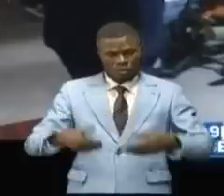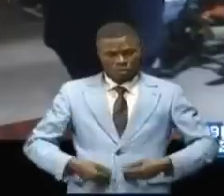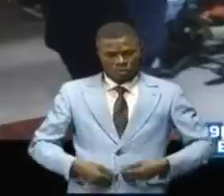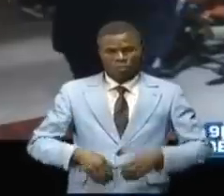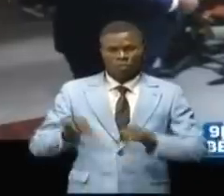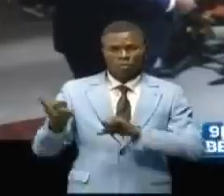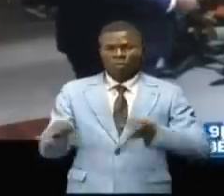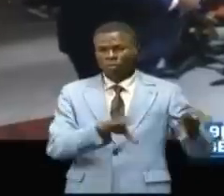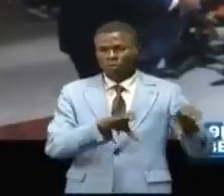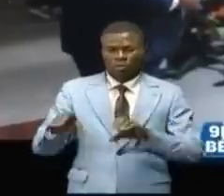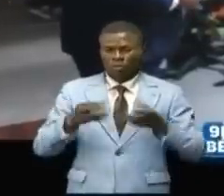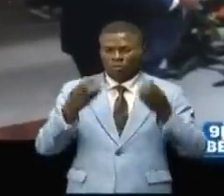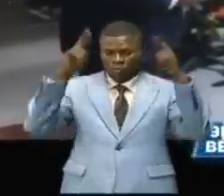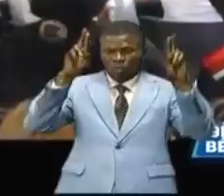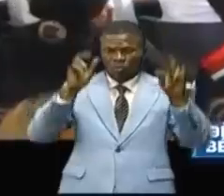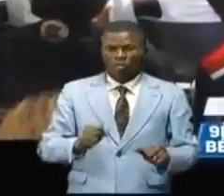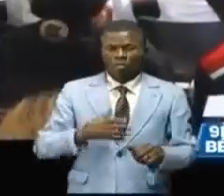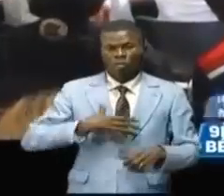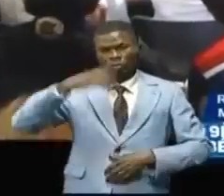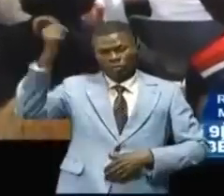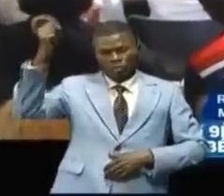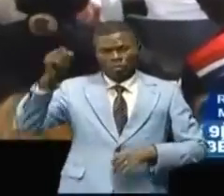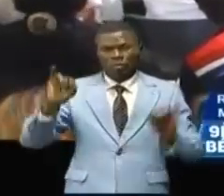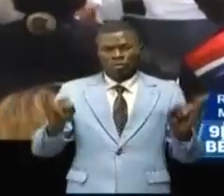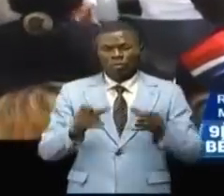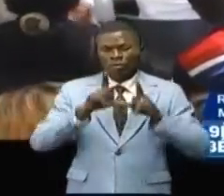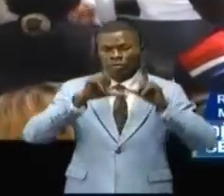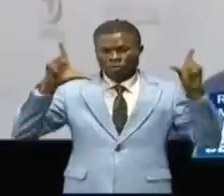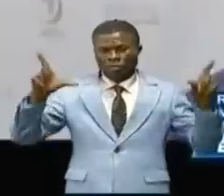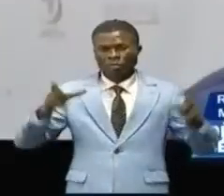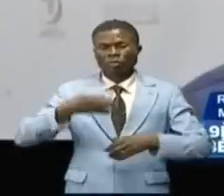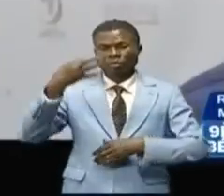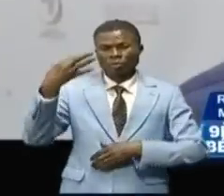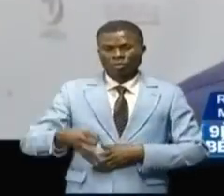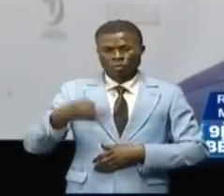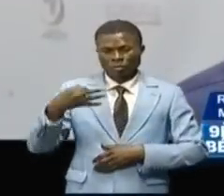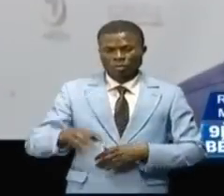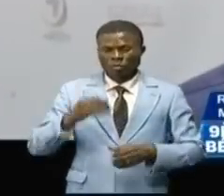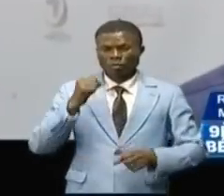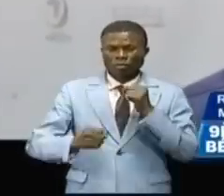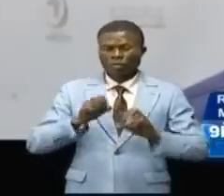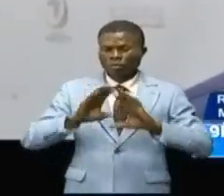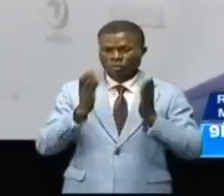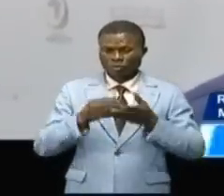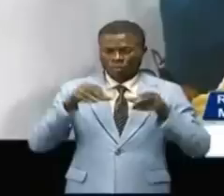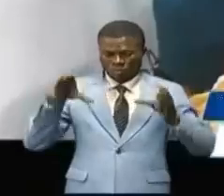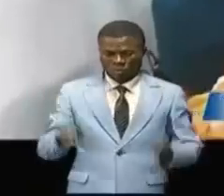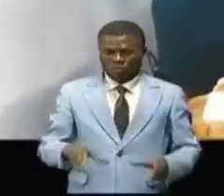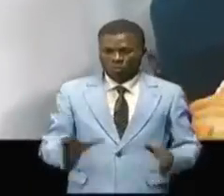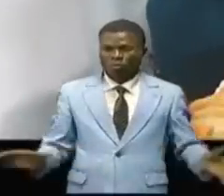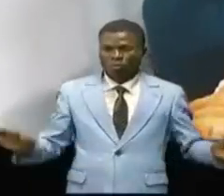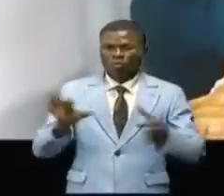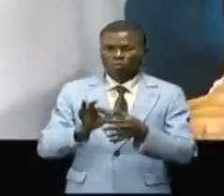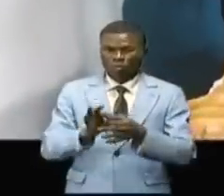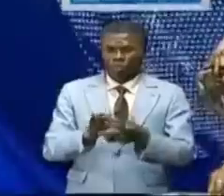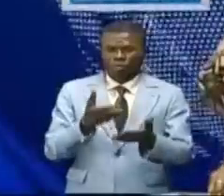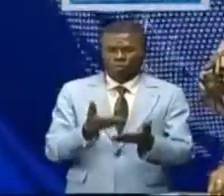succès. Pour gagner le pari de ces 9e jeux de la francophonie, les efforts de tous les Congolais sont mis à